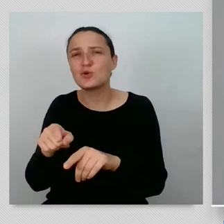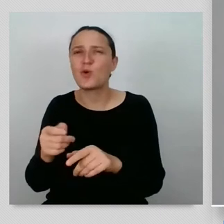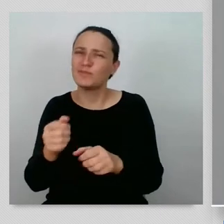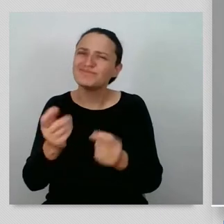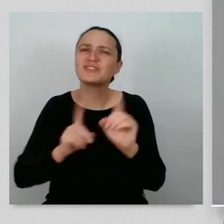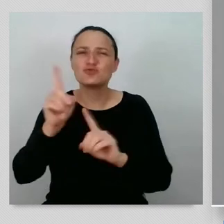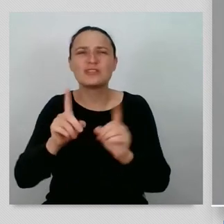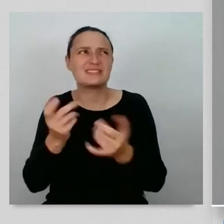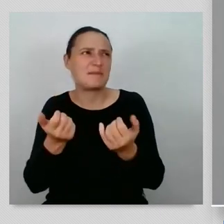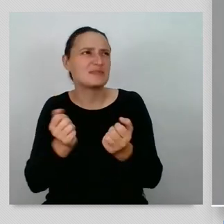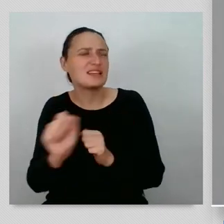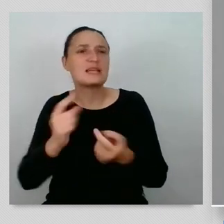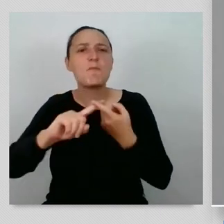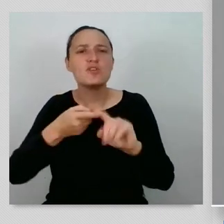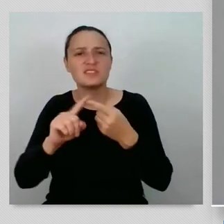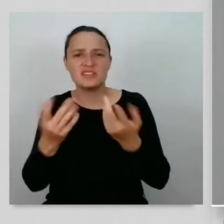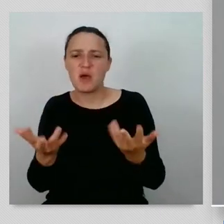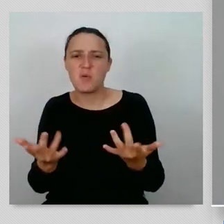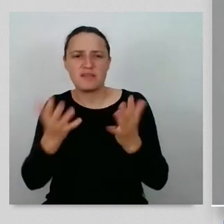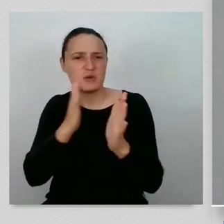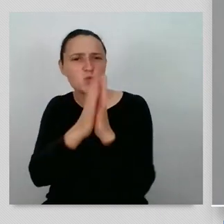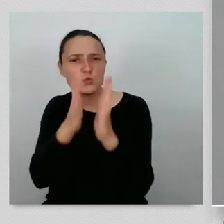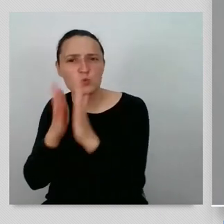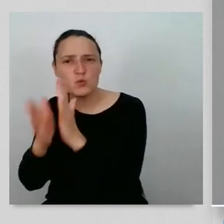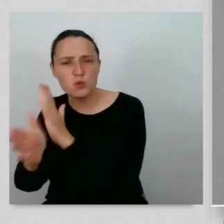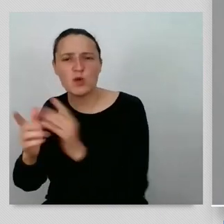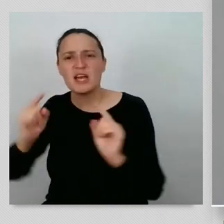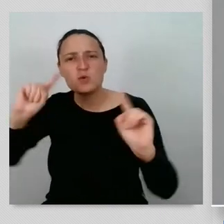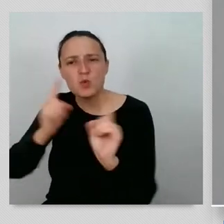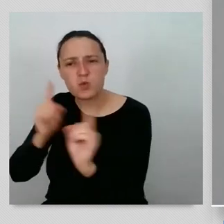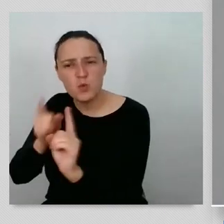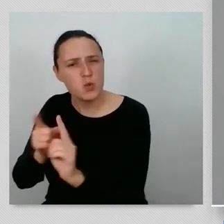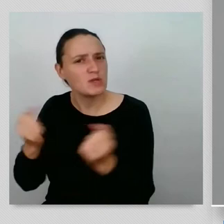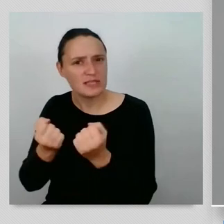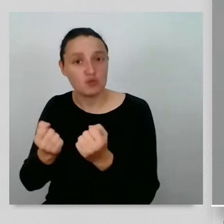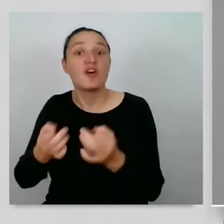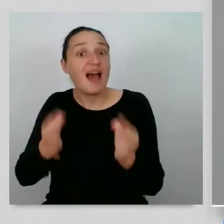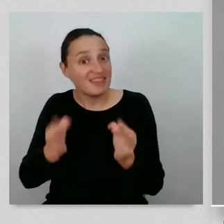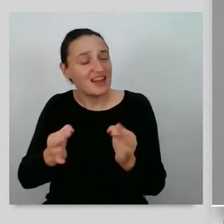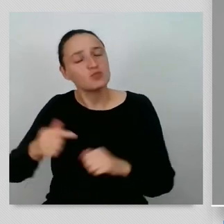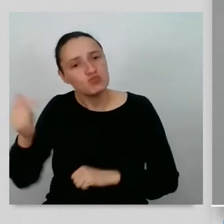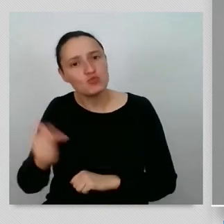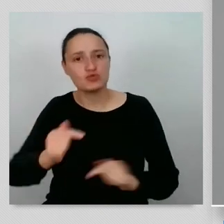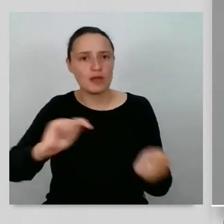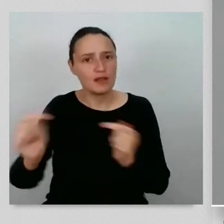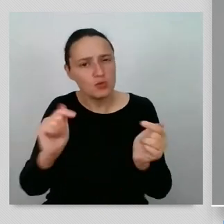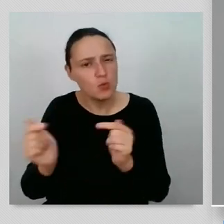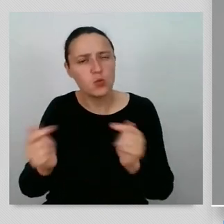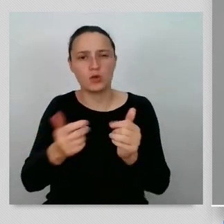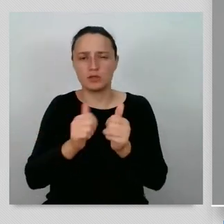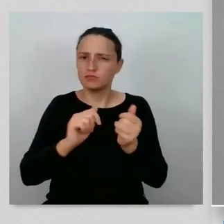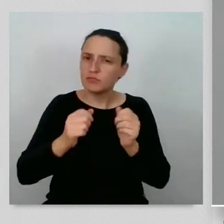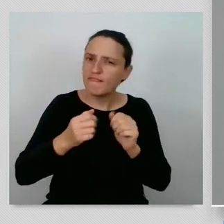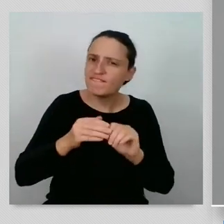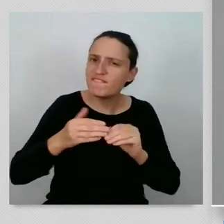populistycznym uproszczeniom. I tutaj ważne, że mamy szansę porozmawiać o tym nieco w dłuższych zdaniach od dużej litery do kropki. To ja w